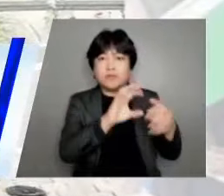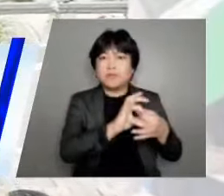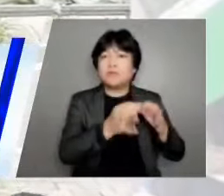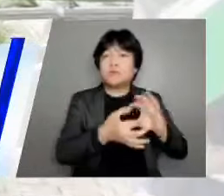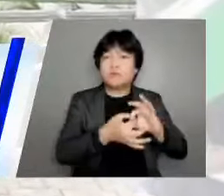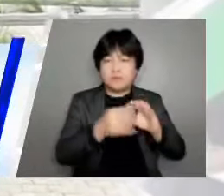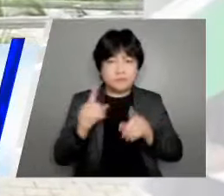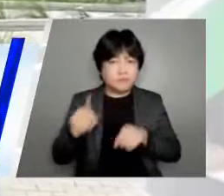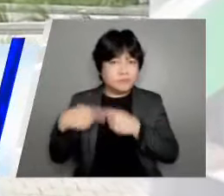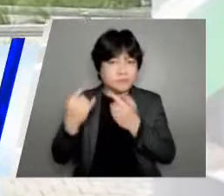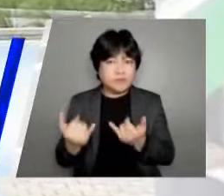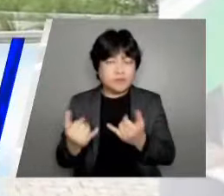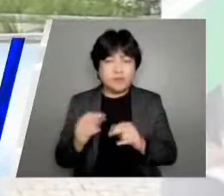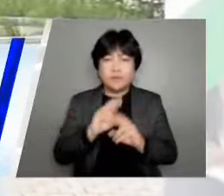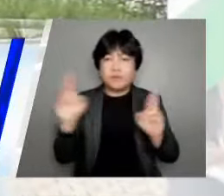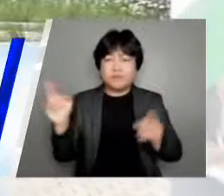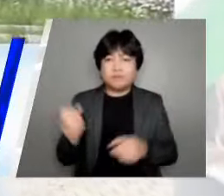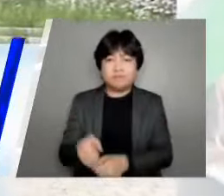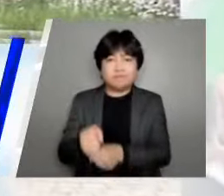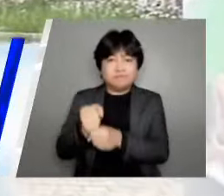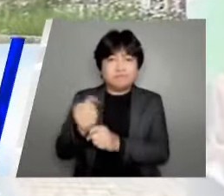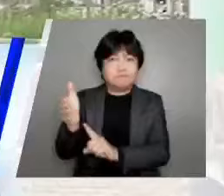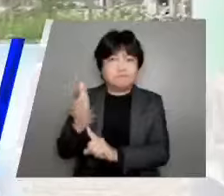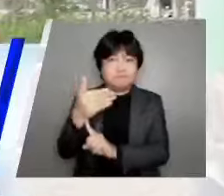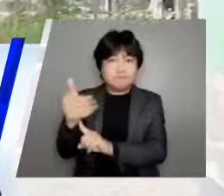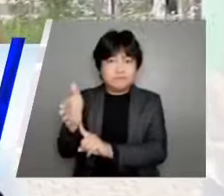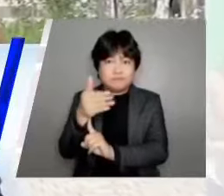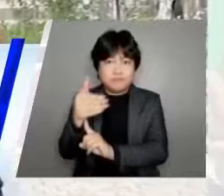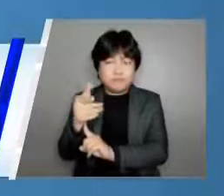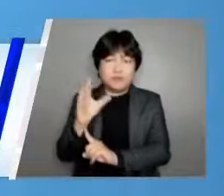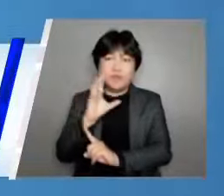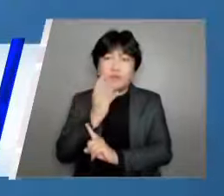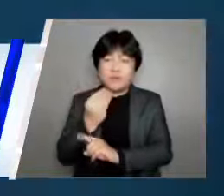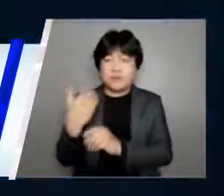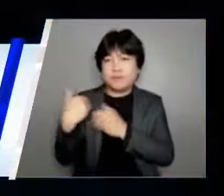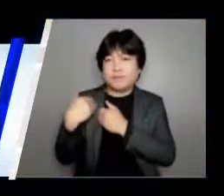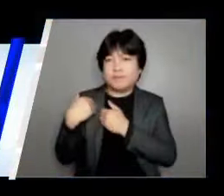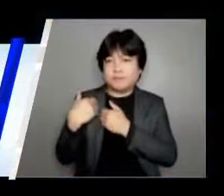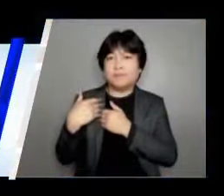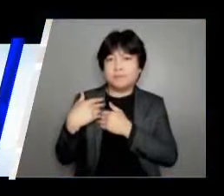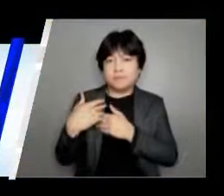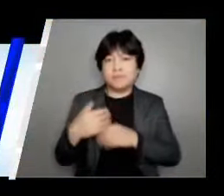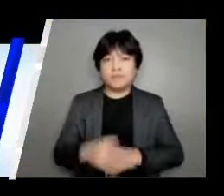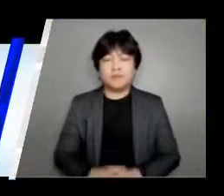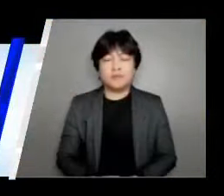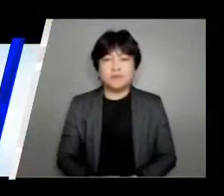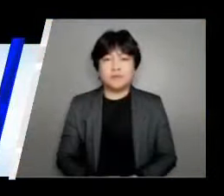ating flag bearer sa sina Carlo Paalam at Nesty Petesio.